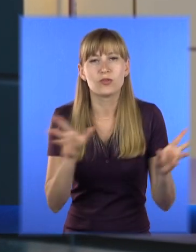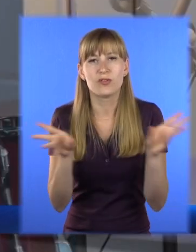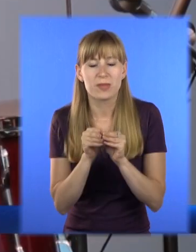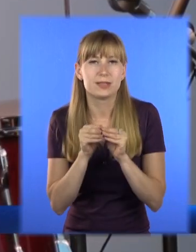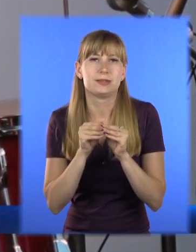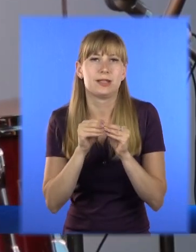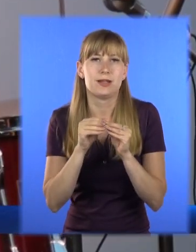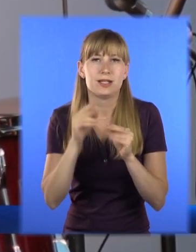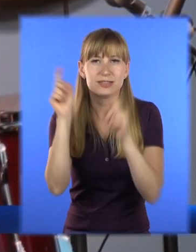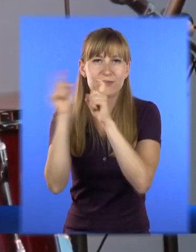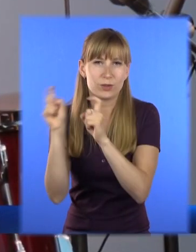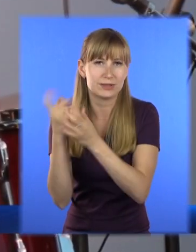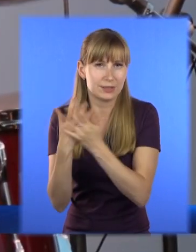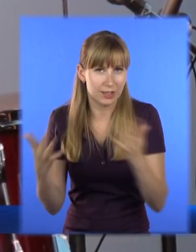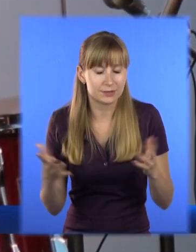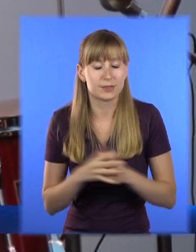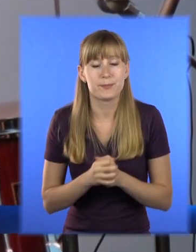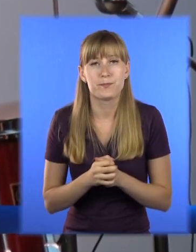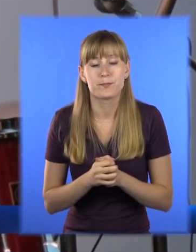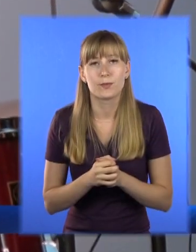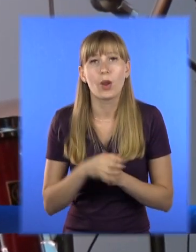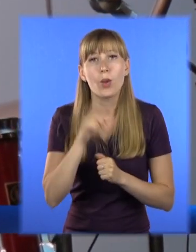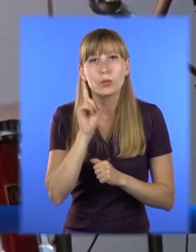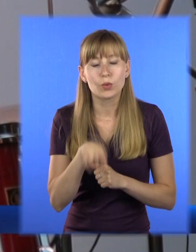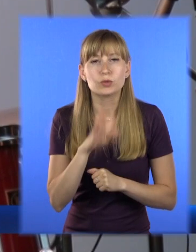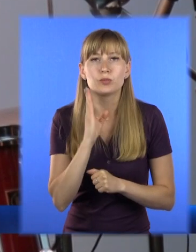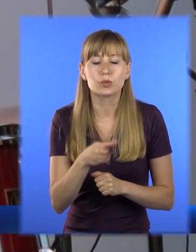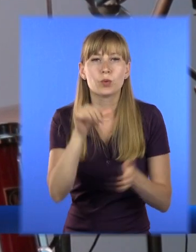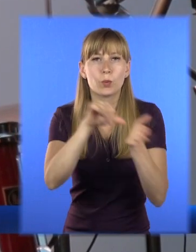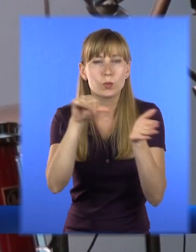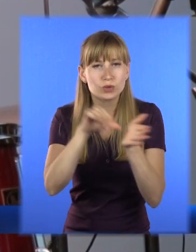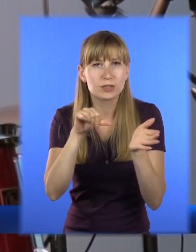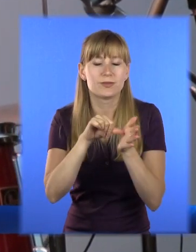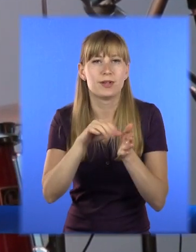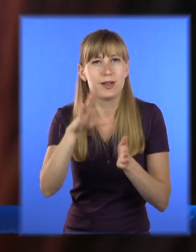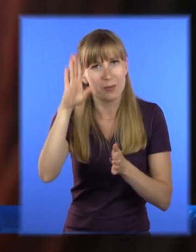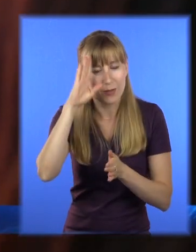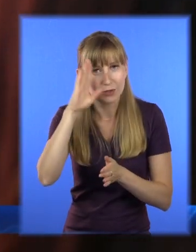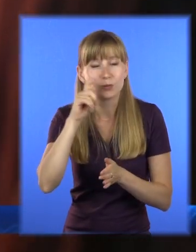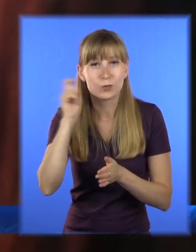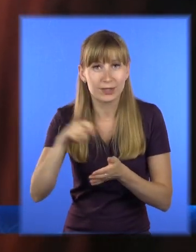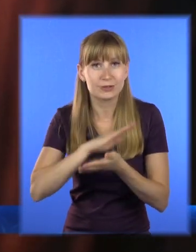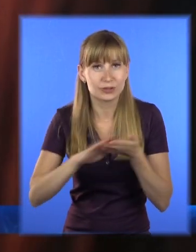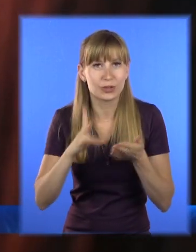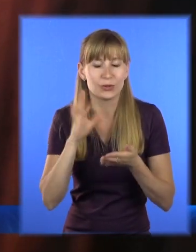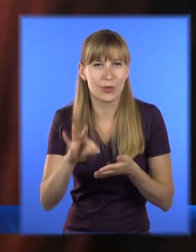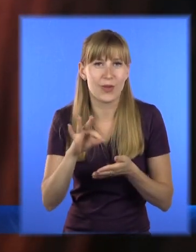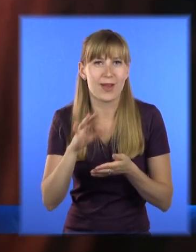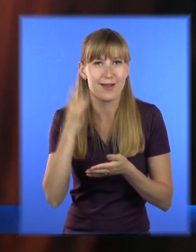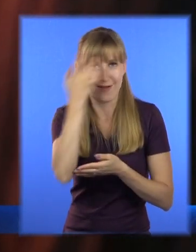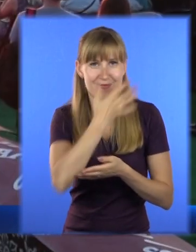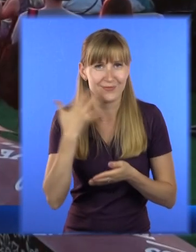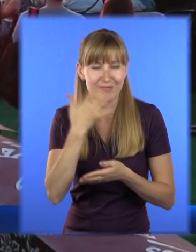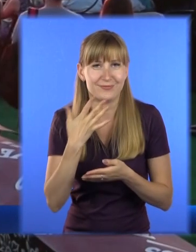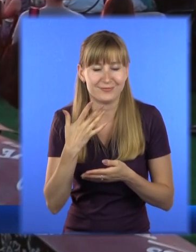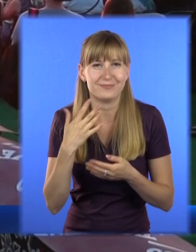«Київ Біг Бенд» і співпрацює з передовими зірками української сцени. Однією з родзинок концерту буде українець